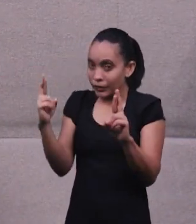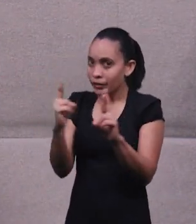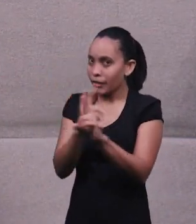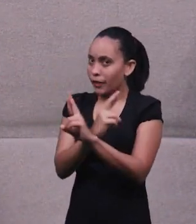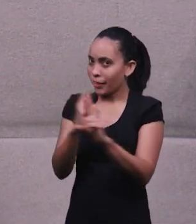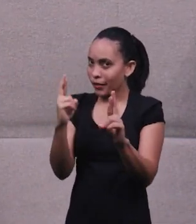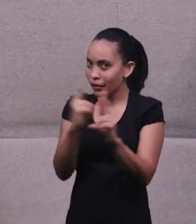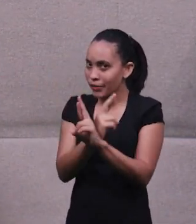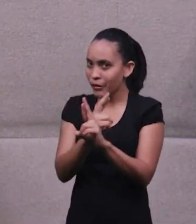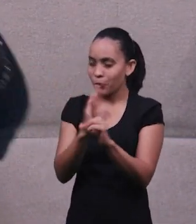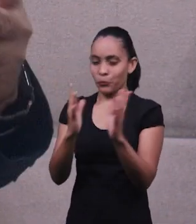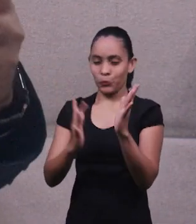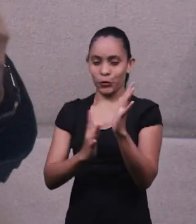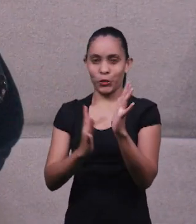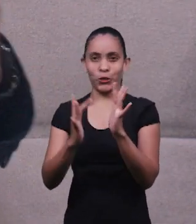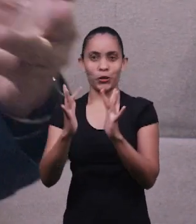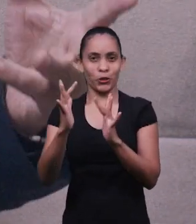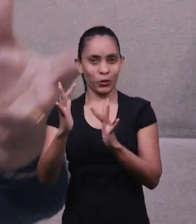rapport entre Jésus et